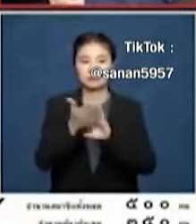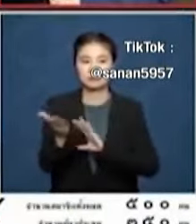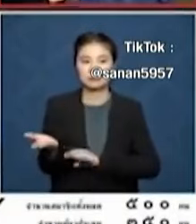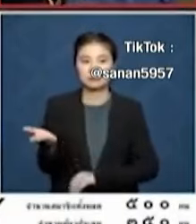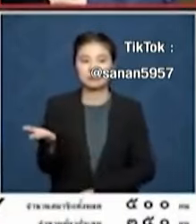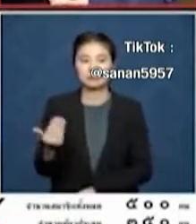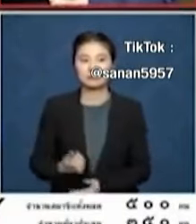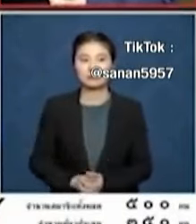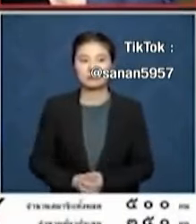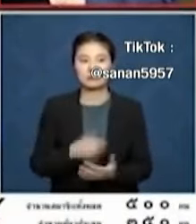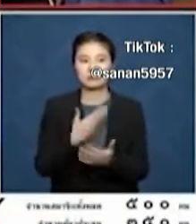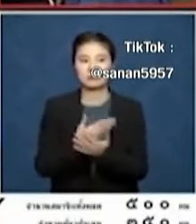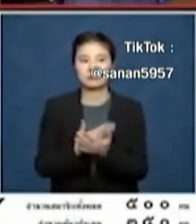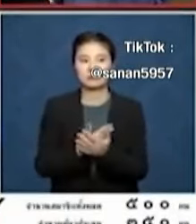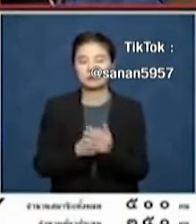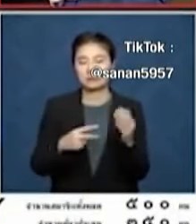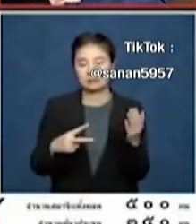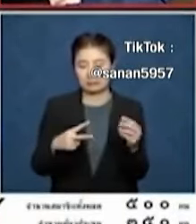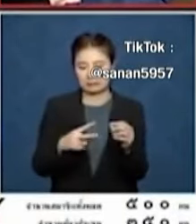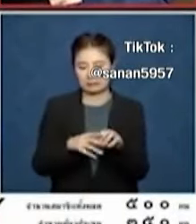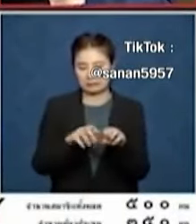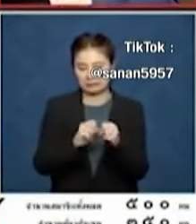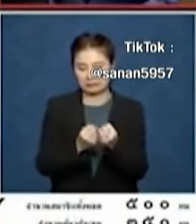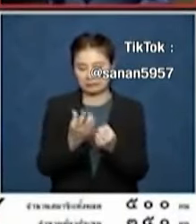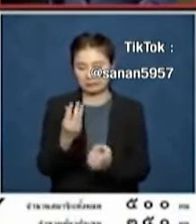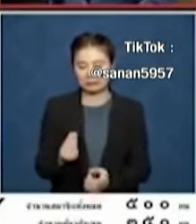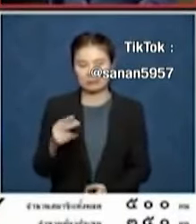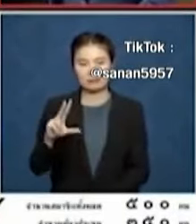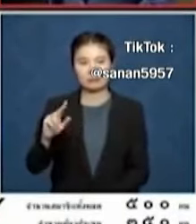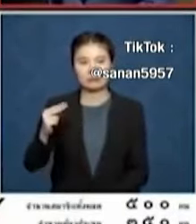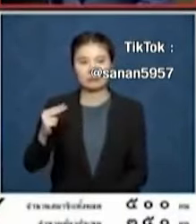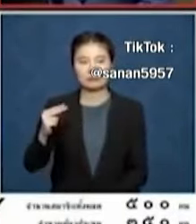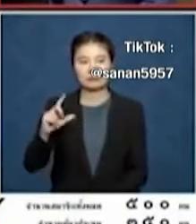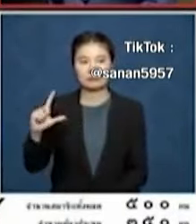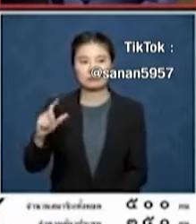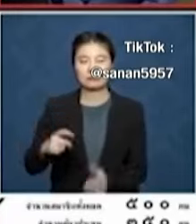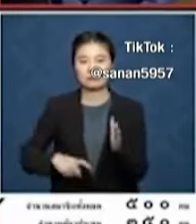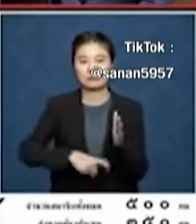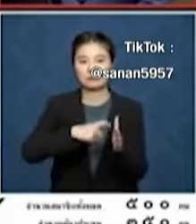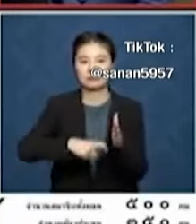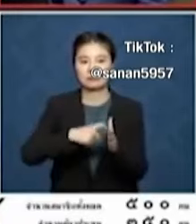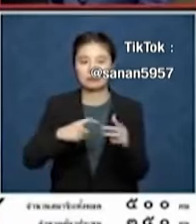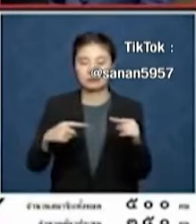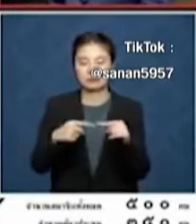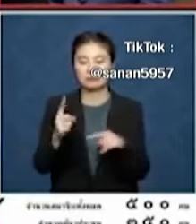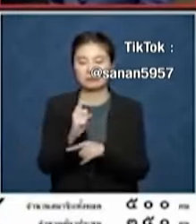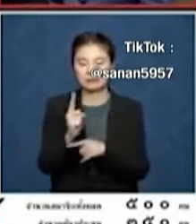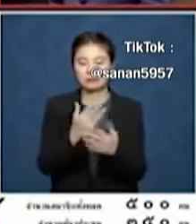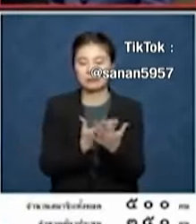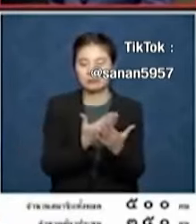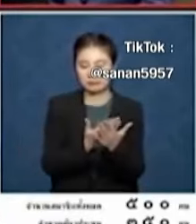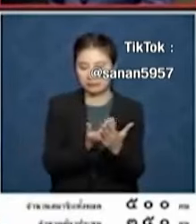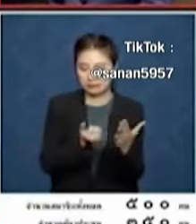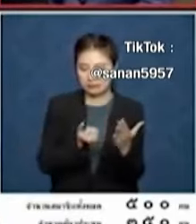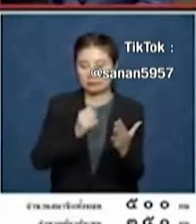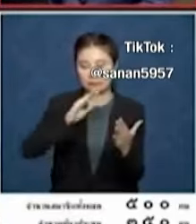พูดอย่างไรก็จะจำได้เองถ้าเตรียมข้อมูลเองเตรียมบทอภิปรายอย่างไรก็ไม่มีทางพูดติด